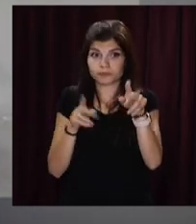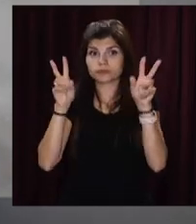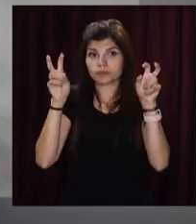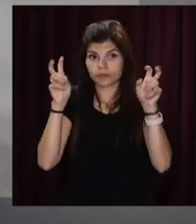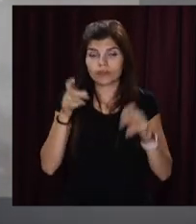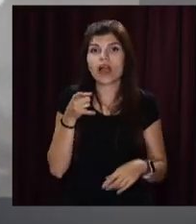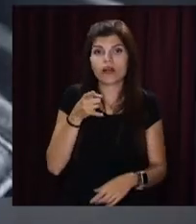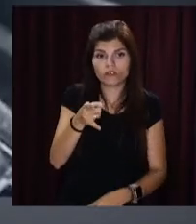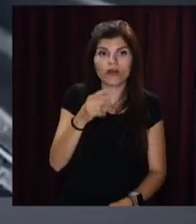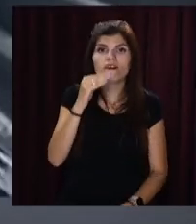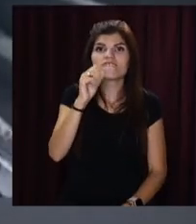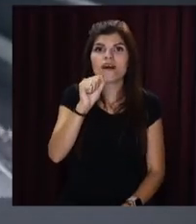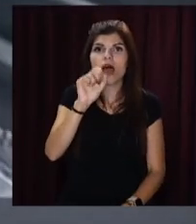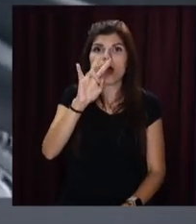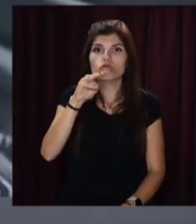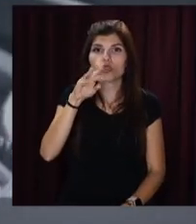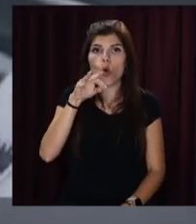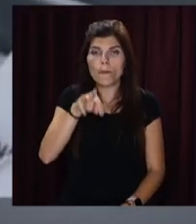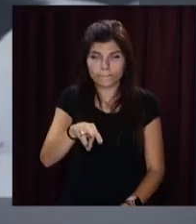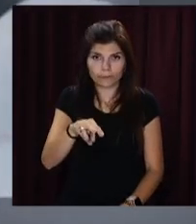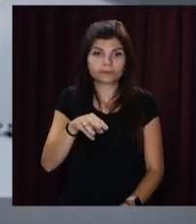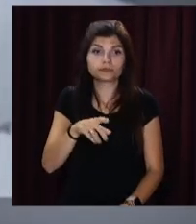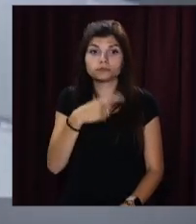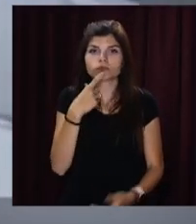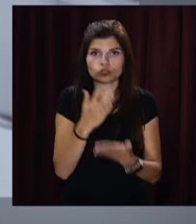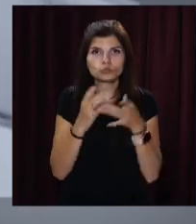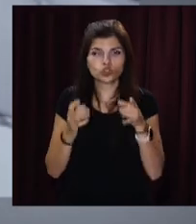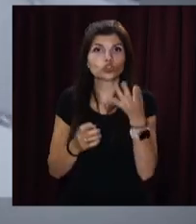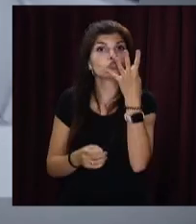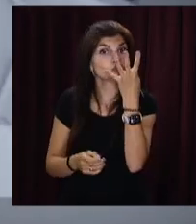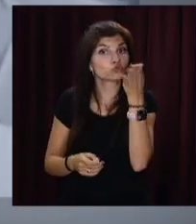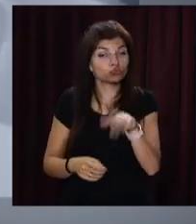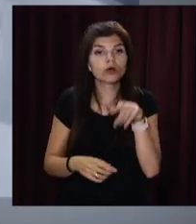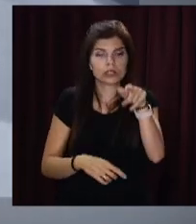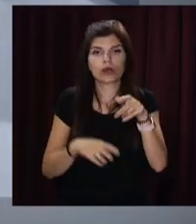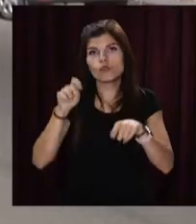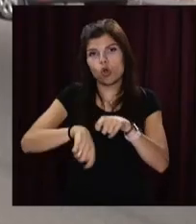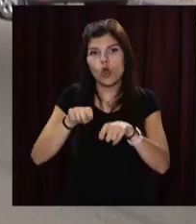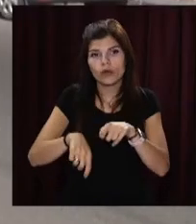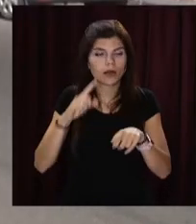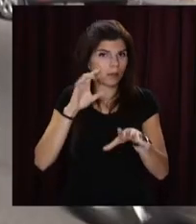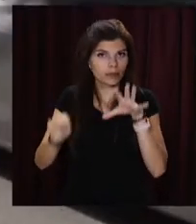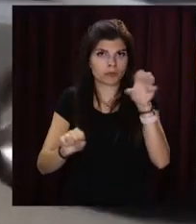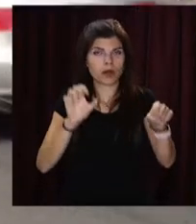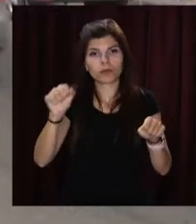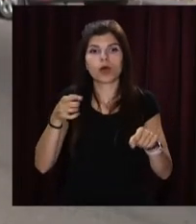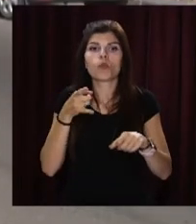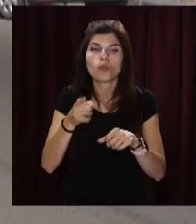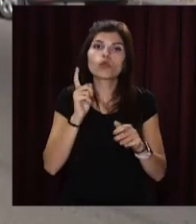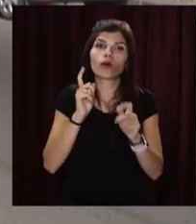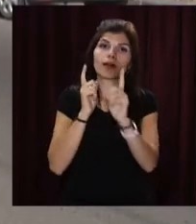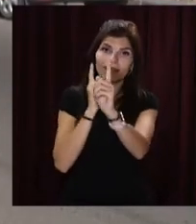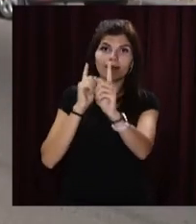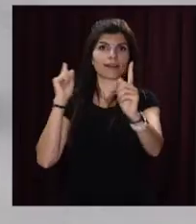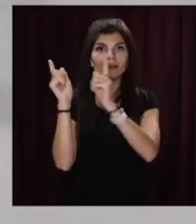називають автомобілі-фантоми. Поки повідомляється про 4 такі машини. Їх системи контролю здатні фіксувати швидкість як попутних,